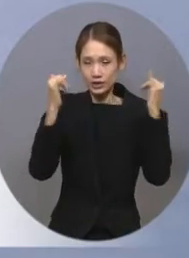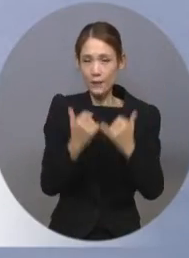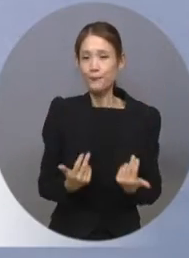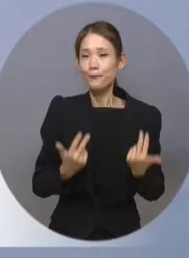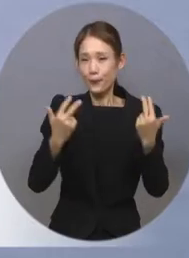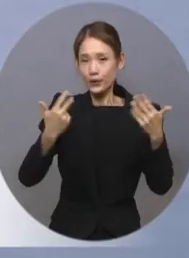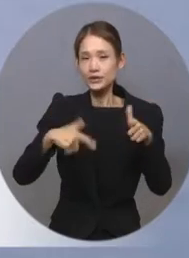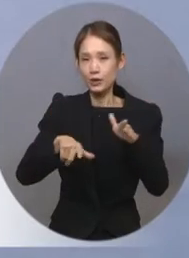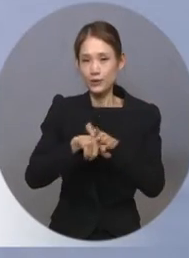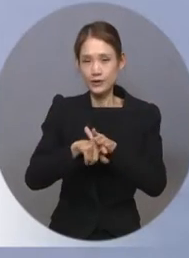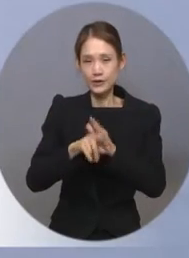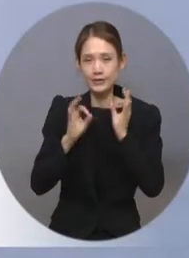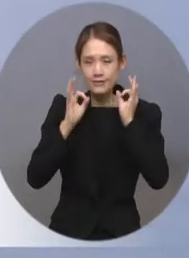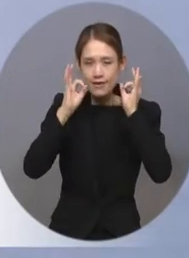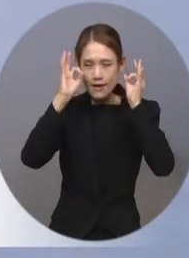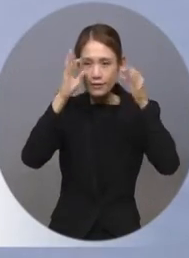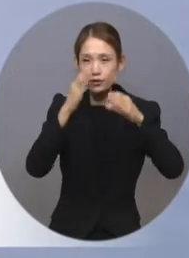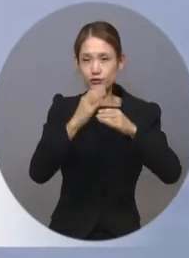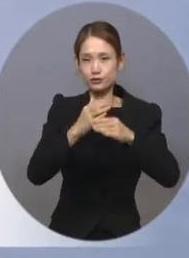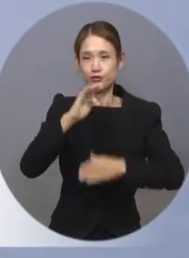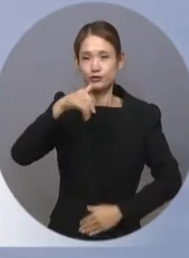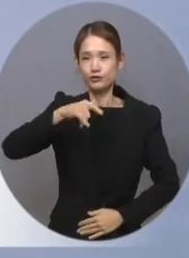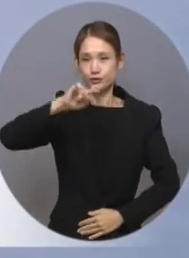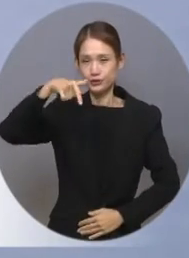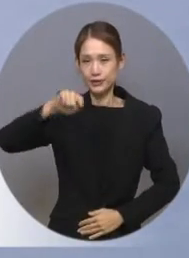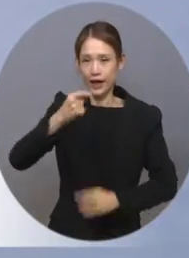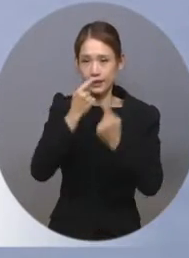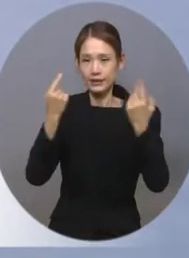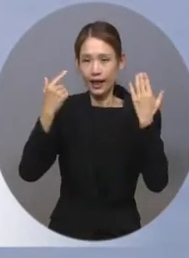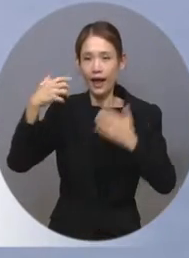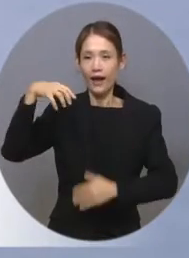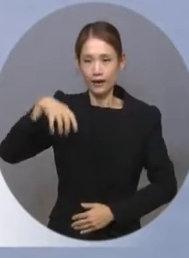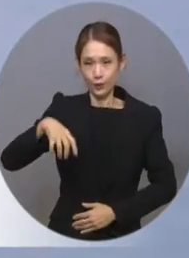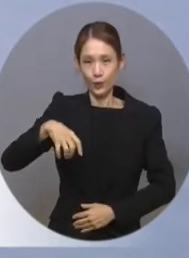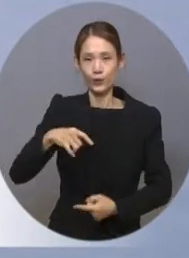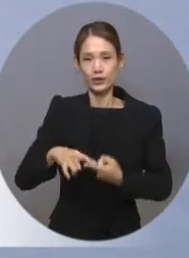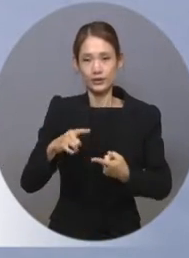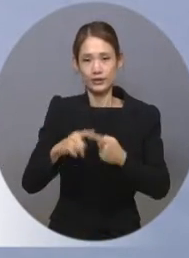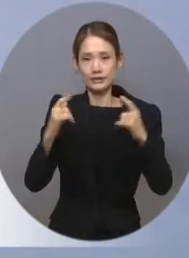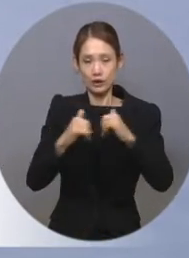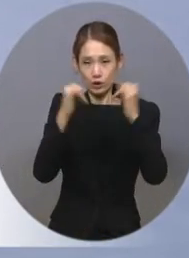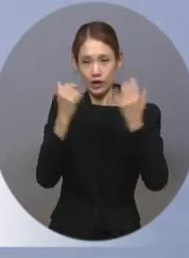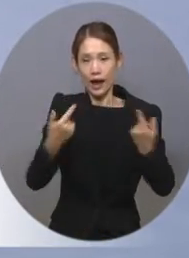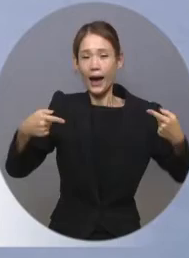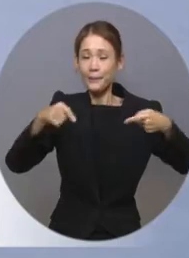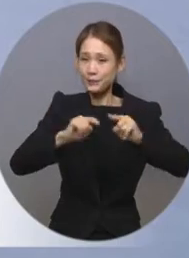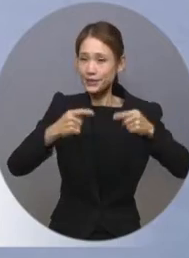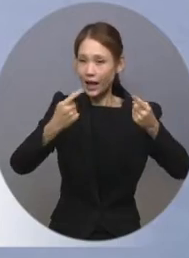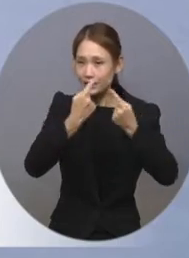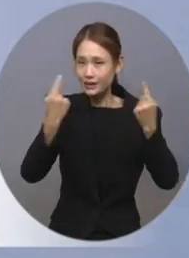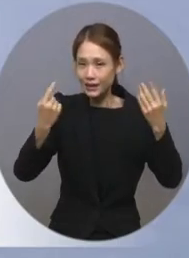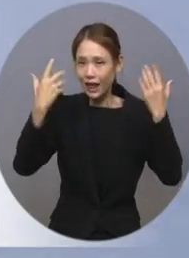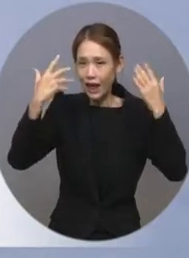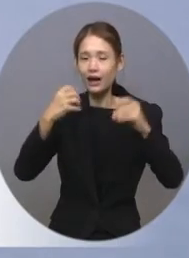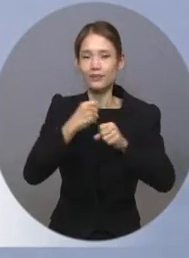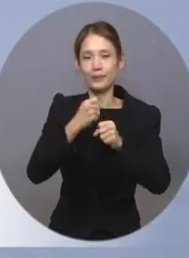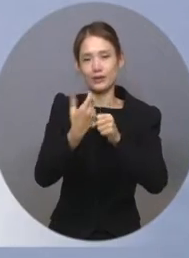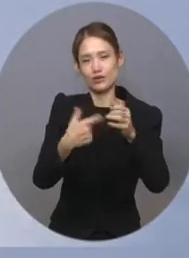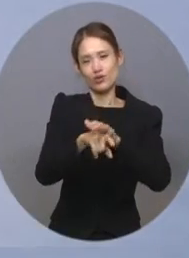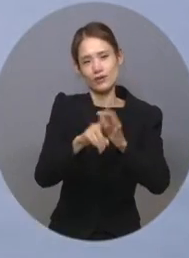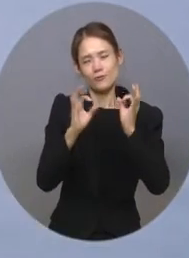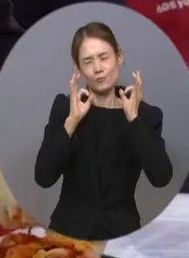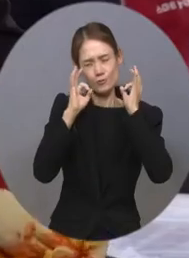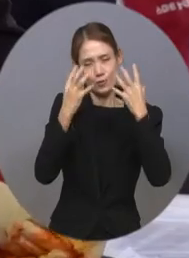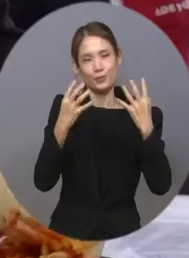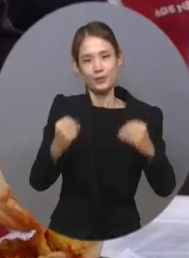있도록 최선을 다하고 있고요. 저희 군장대학교는 지역사회에 함께하는 대학으로 거듭나기 위해서 저희들이 굉장히 많은 노력을